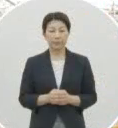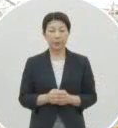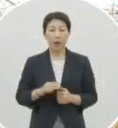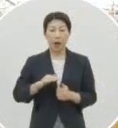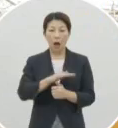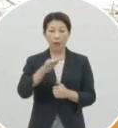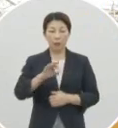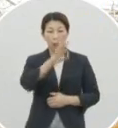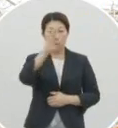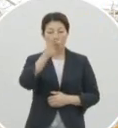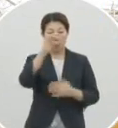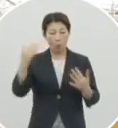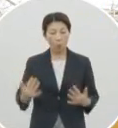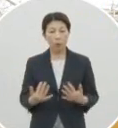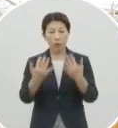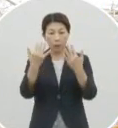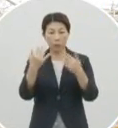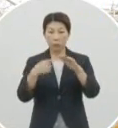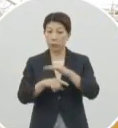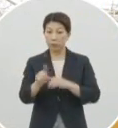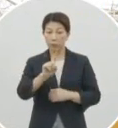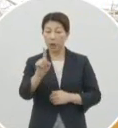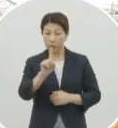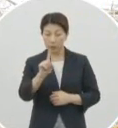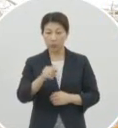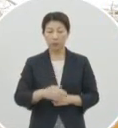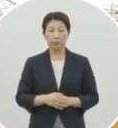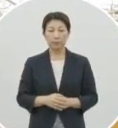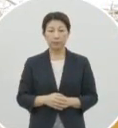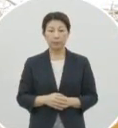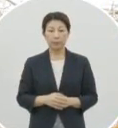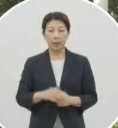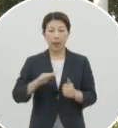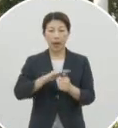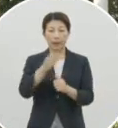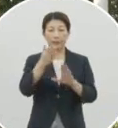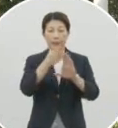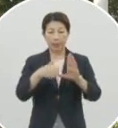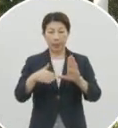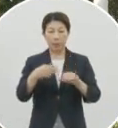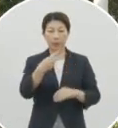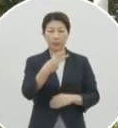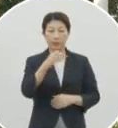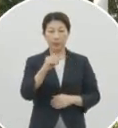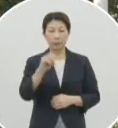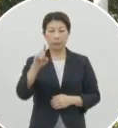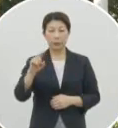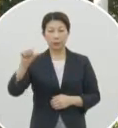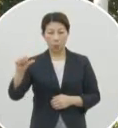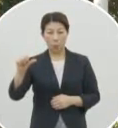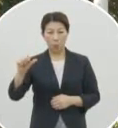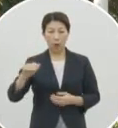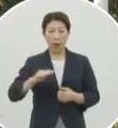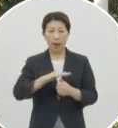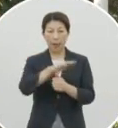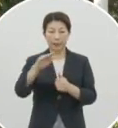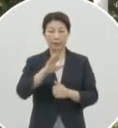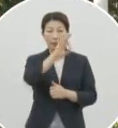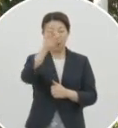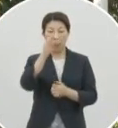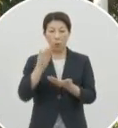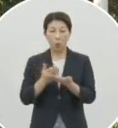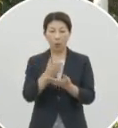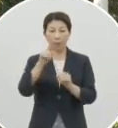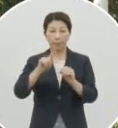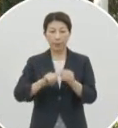愛知の観光が熱いってどういう意味？ 愛知県は2015年に愛知観光元年